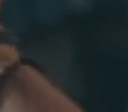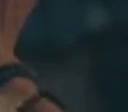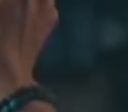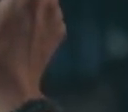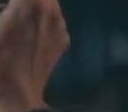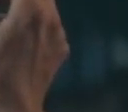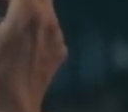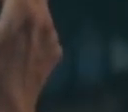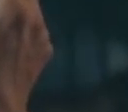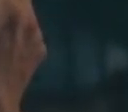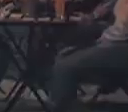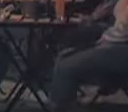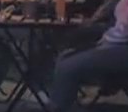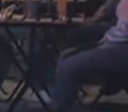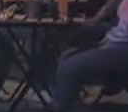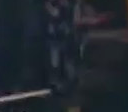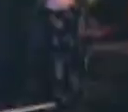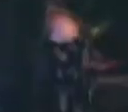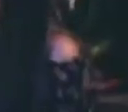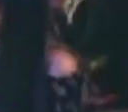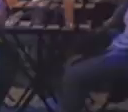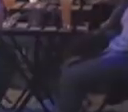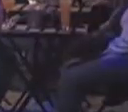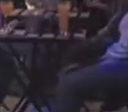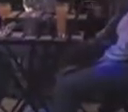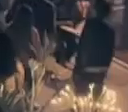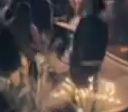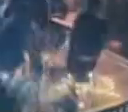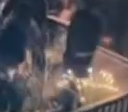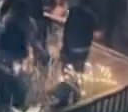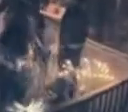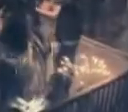نواجه الإشاعات اللي عايزة تفرقنا.